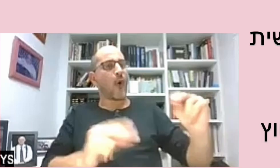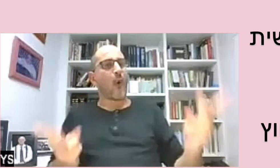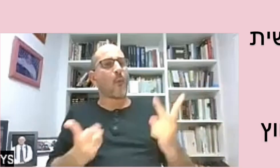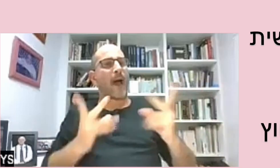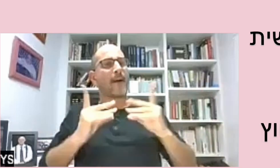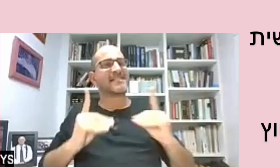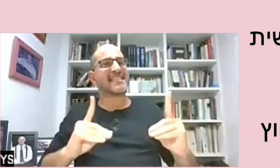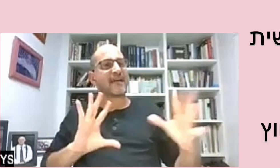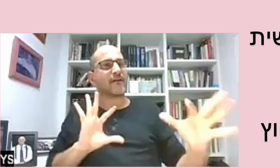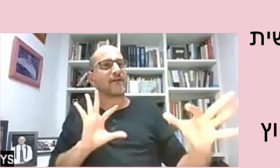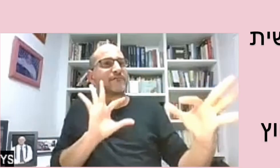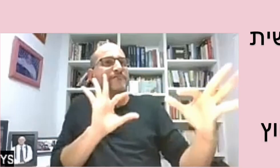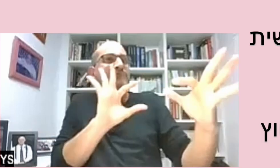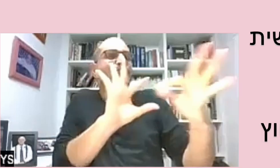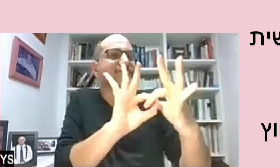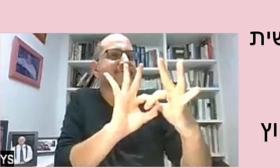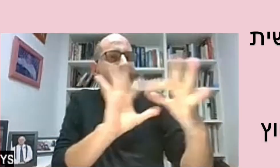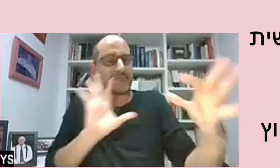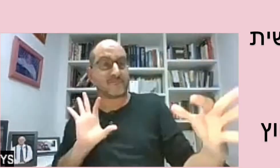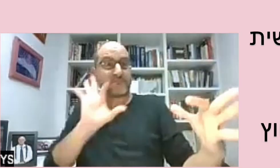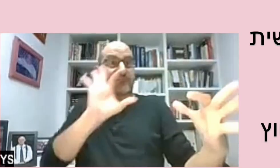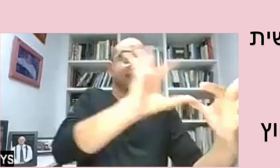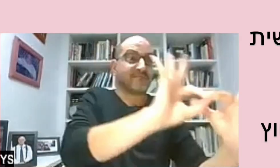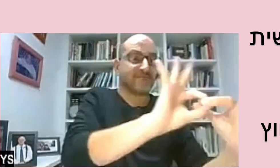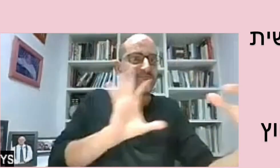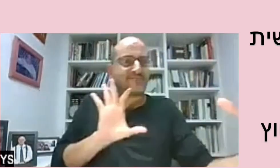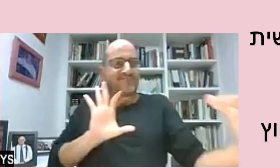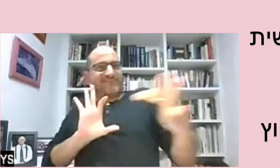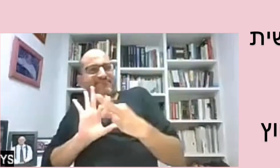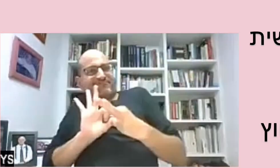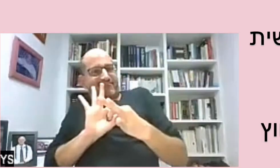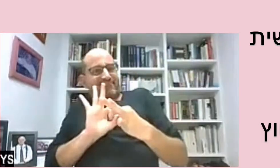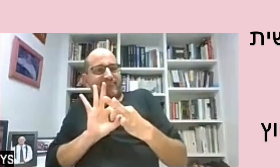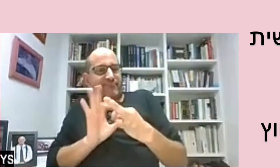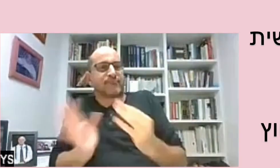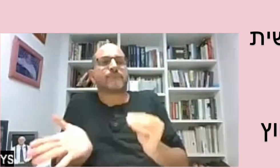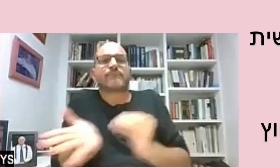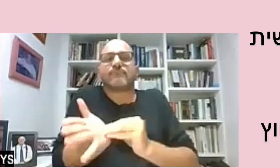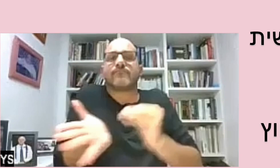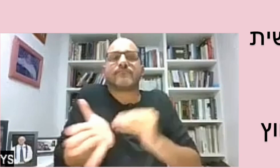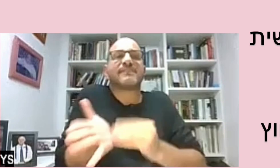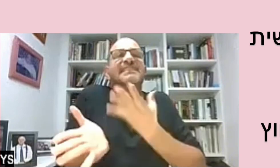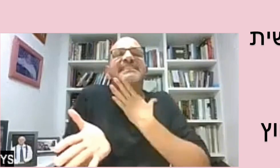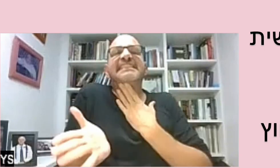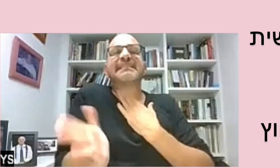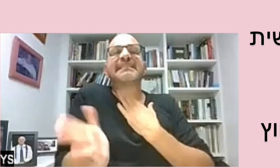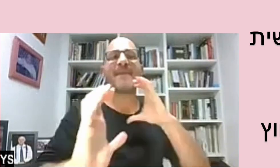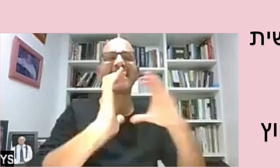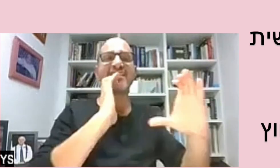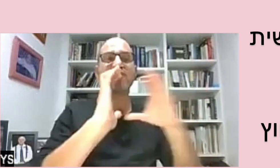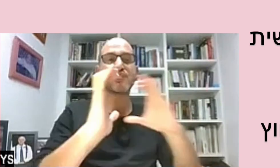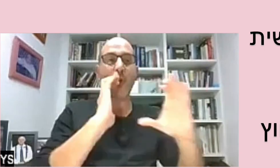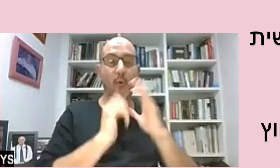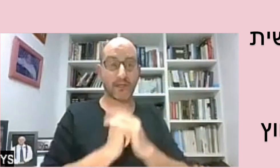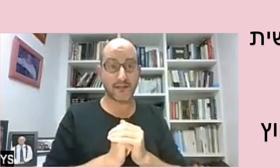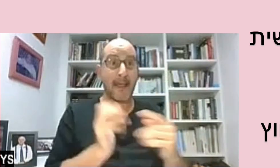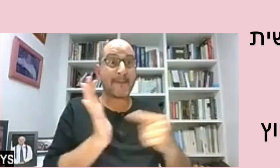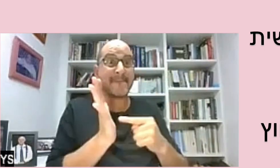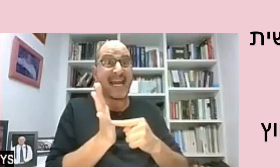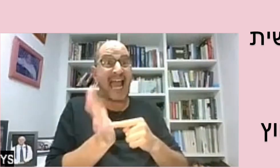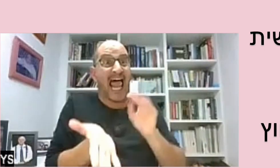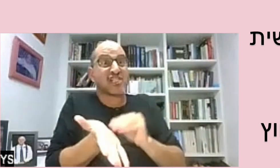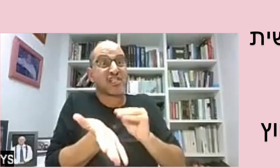אדם כמוהו, אז הוא מזדהה ומתחבר אליו, מתחברים אחד לשני, אז בעצם יש צורך ויש